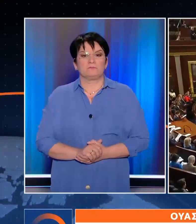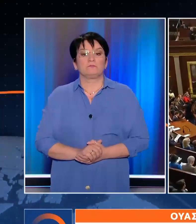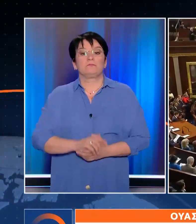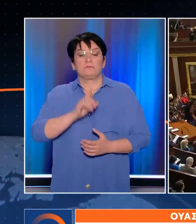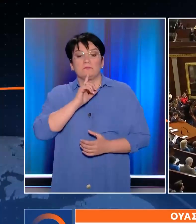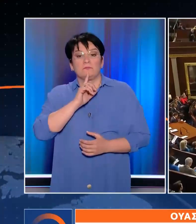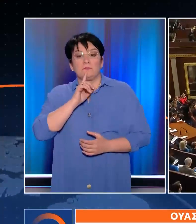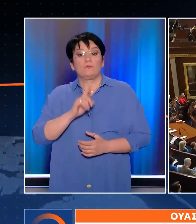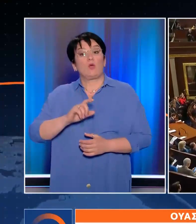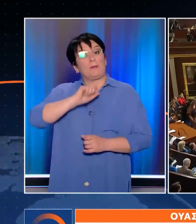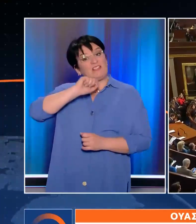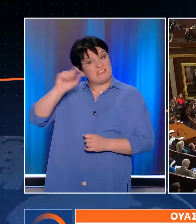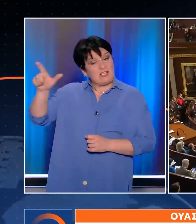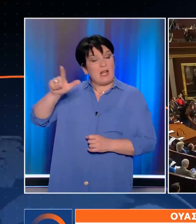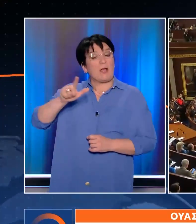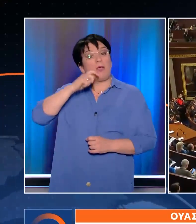Στείλαμε ανθρωπιστική βοήθεια στην Ουκρανία.